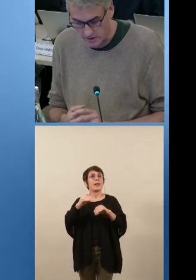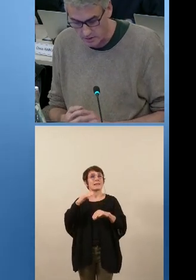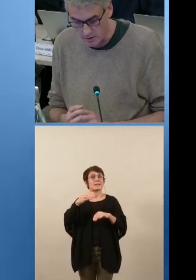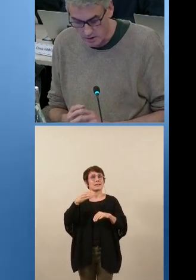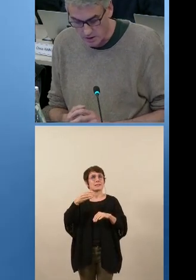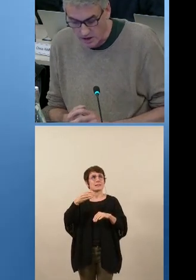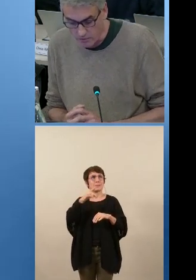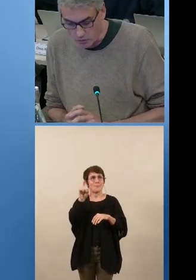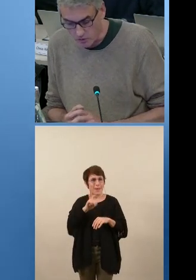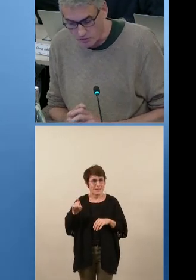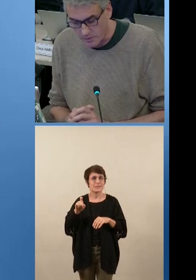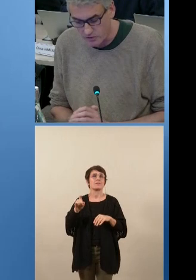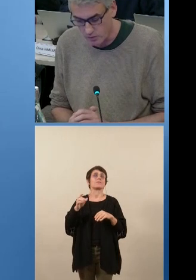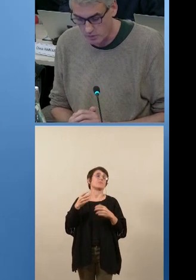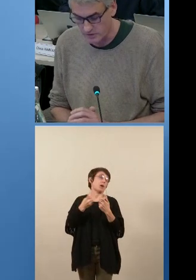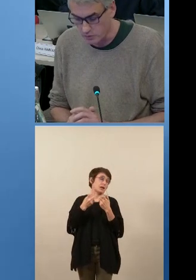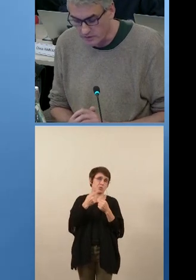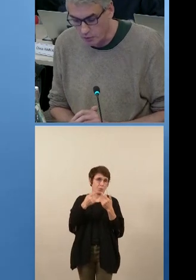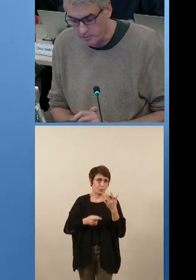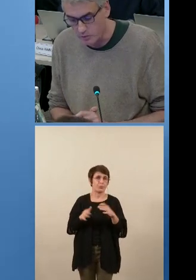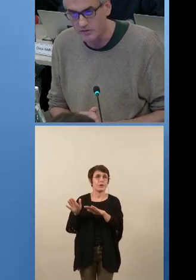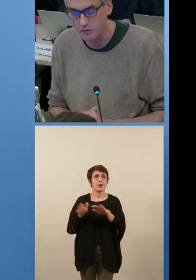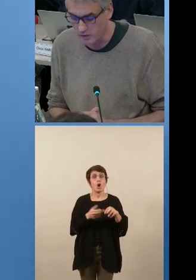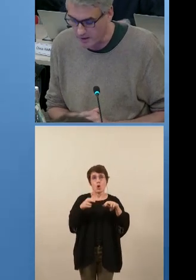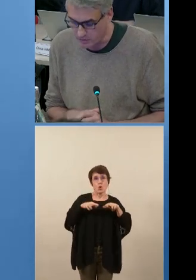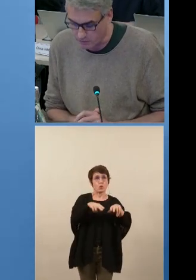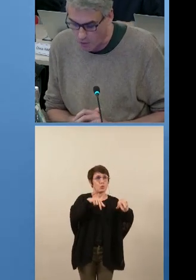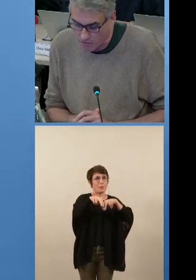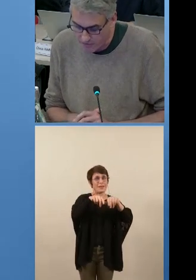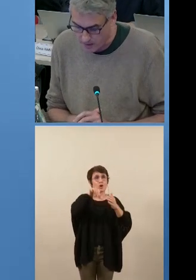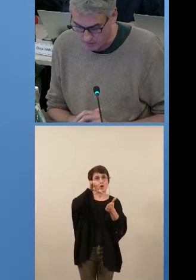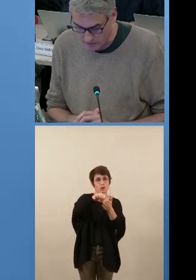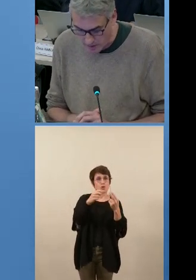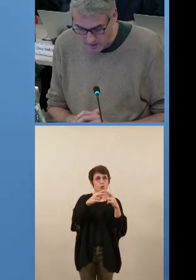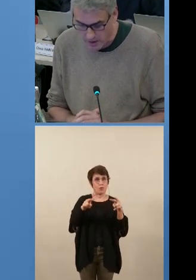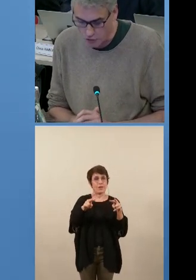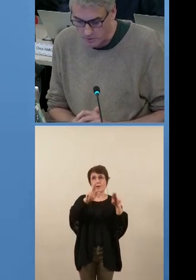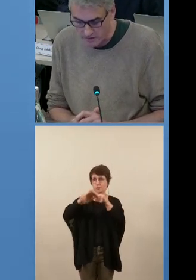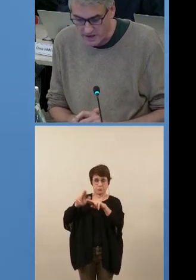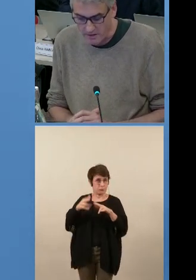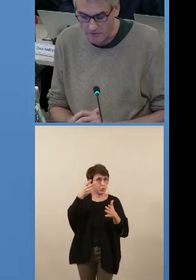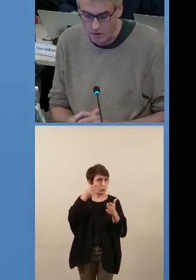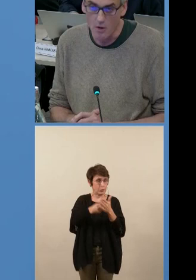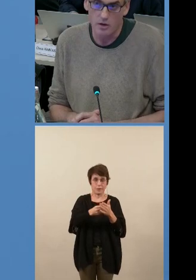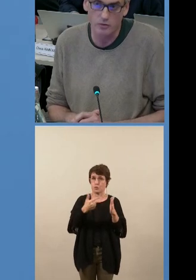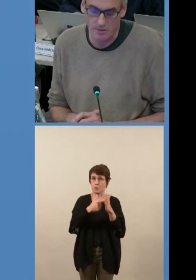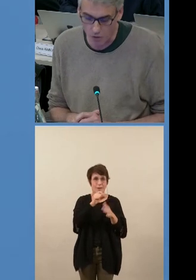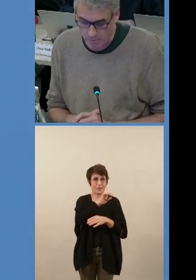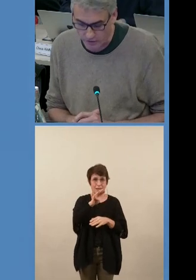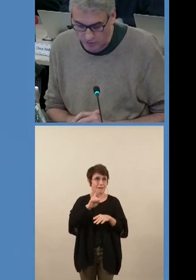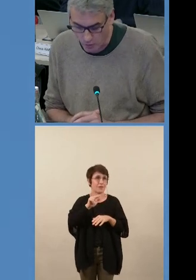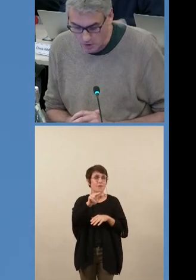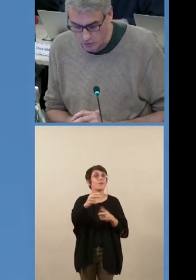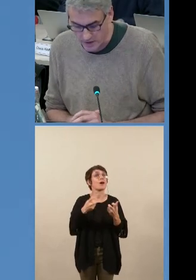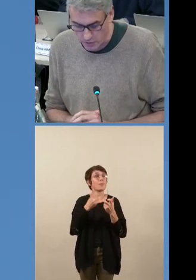aliend les travaux de transformation des nouvelles rues piétonisées de l'hyercent vont enfin se terminé en 2024 avec notamment la